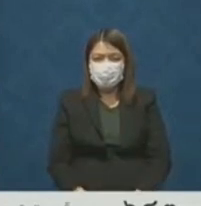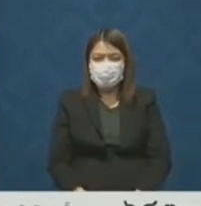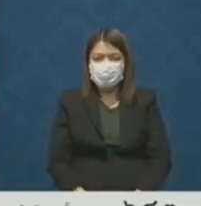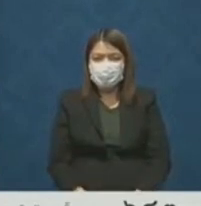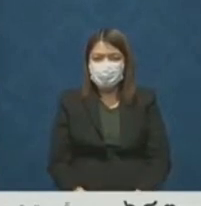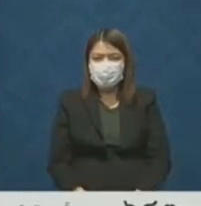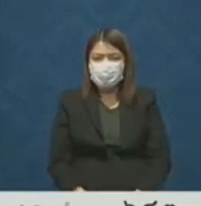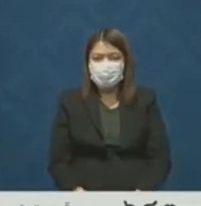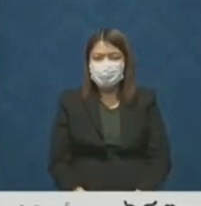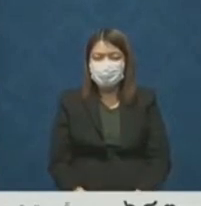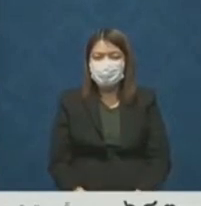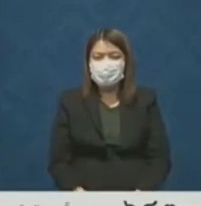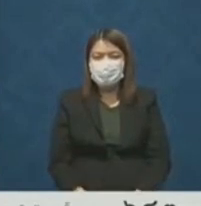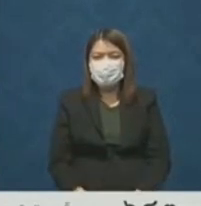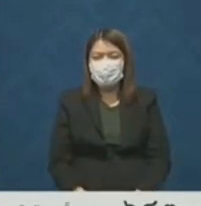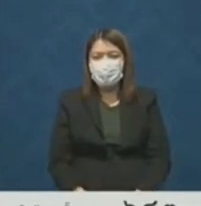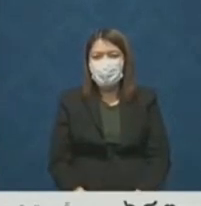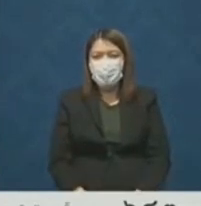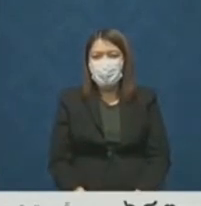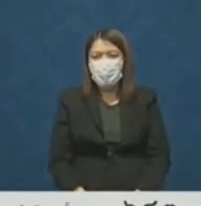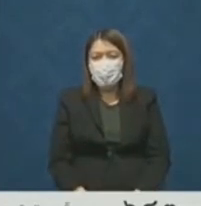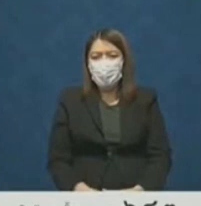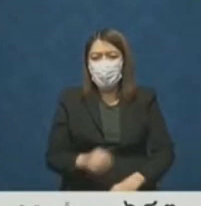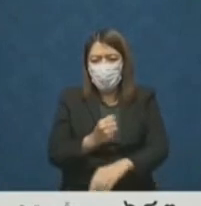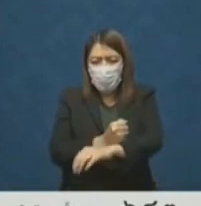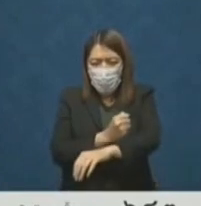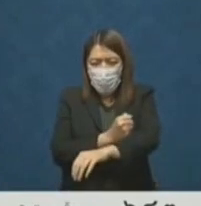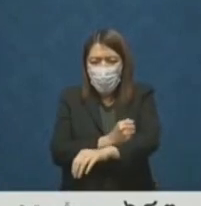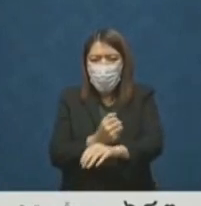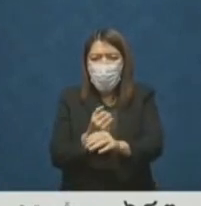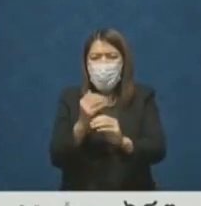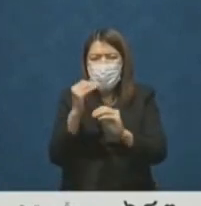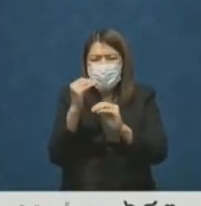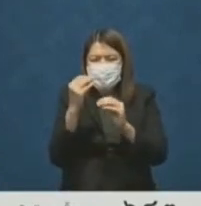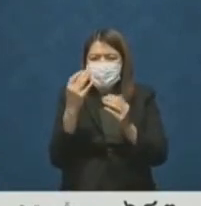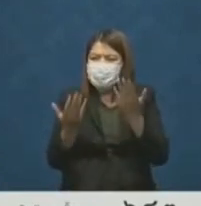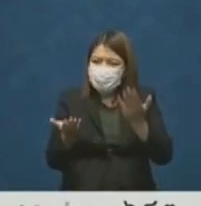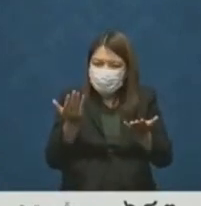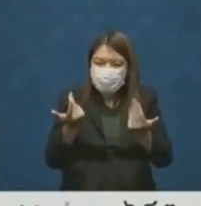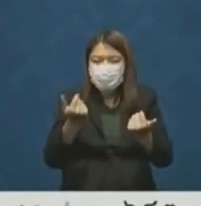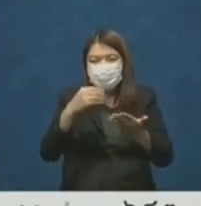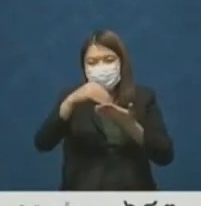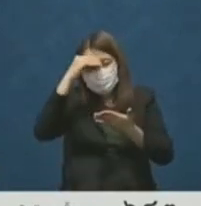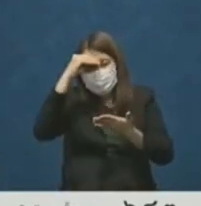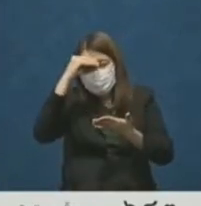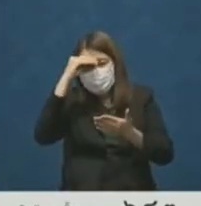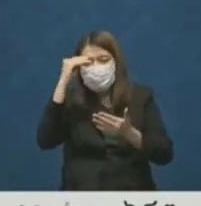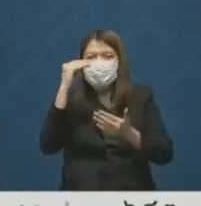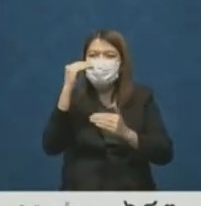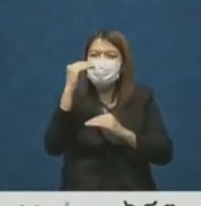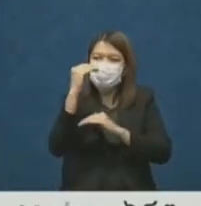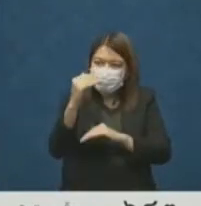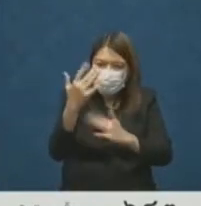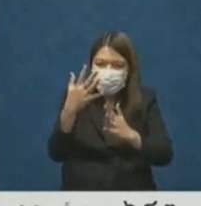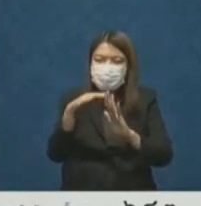านครับโลกไร้พรมแดนนะครับแรงงานก็ไร้พรมแดนการศึกษาที่จะไร้พรม